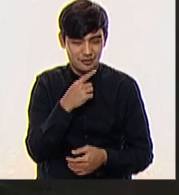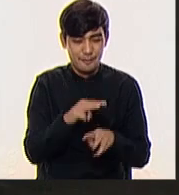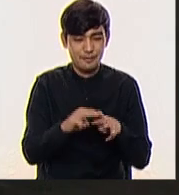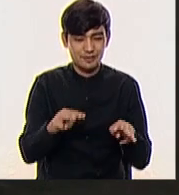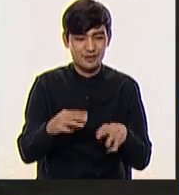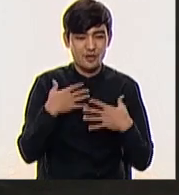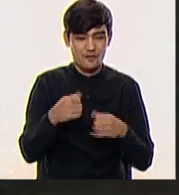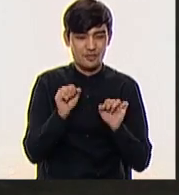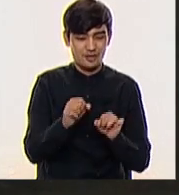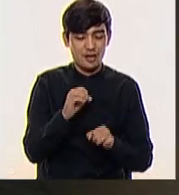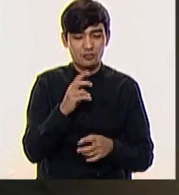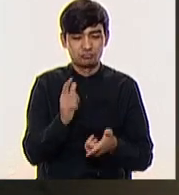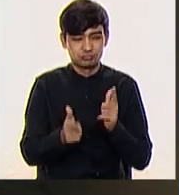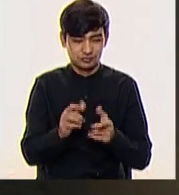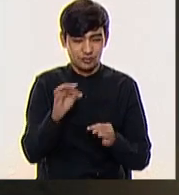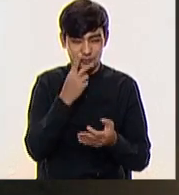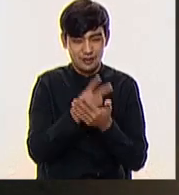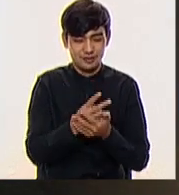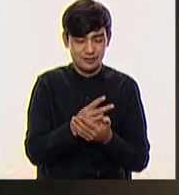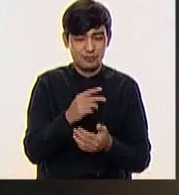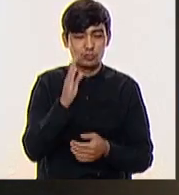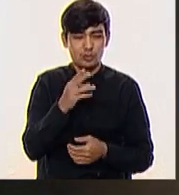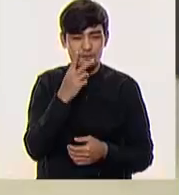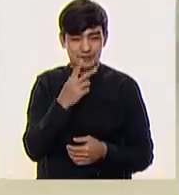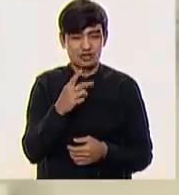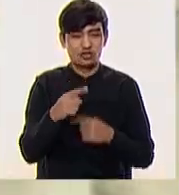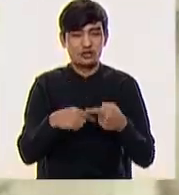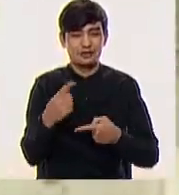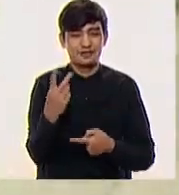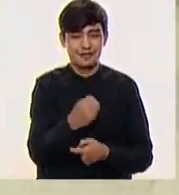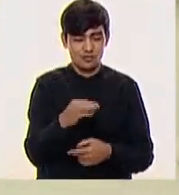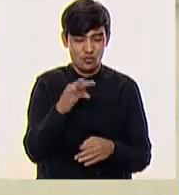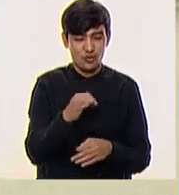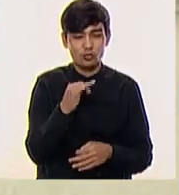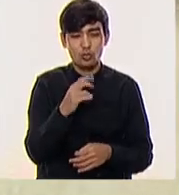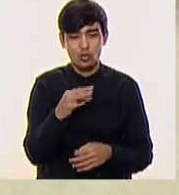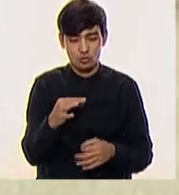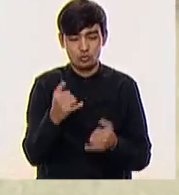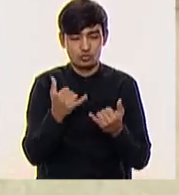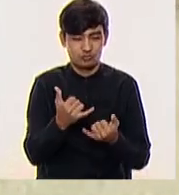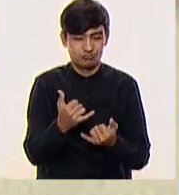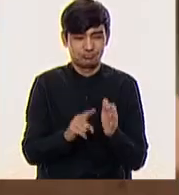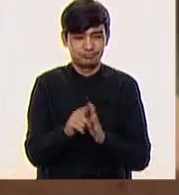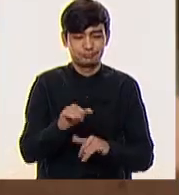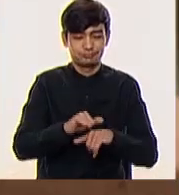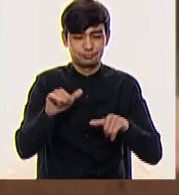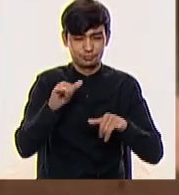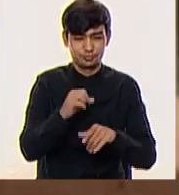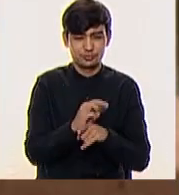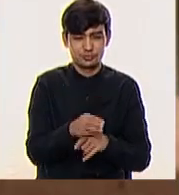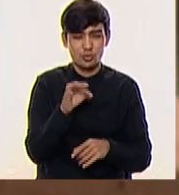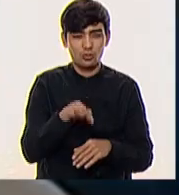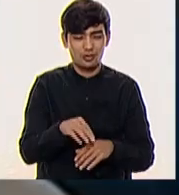Министерстве здравоохранения. Реальная картина будет видна только через две недели. Но уже сейчас в стране ежедневно растет